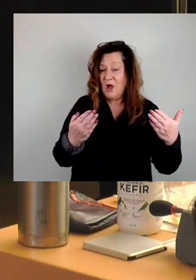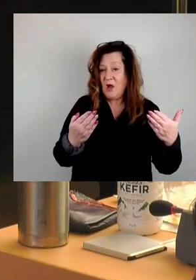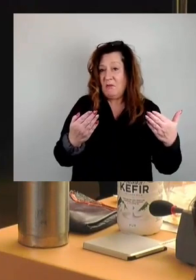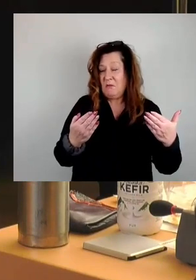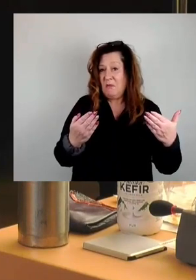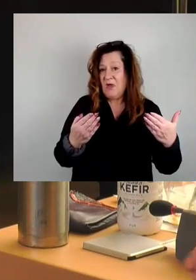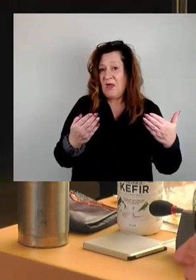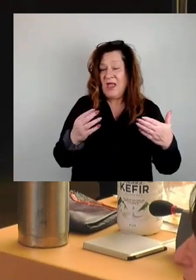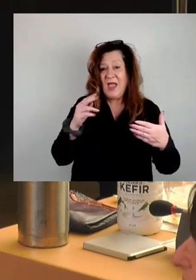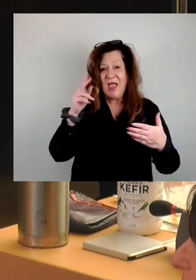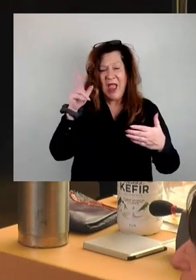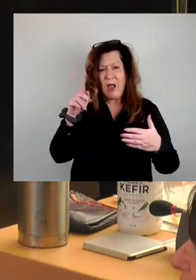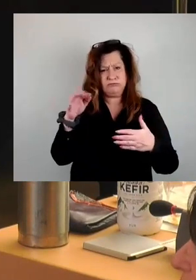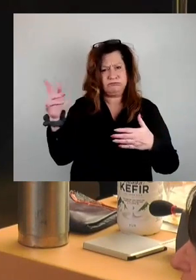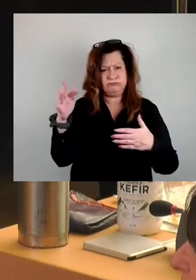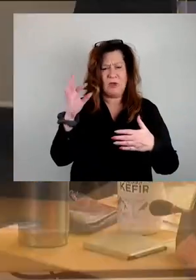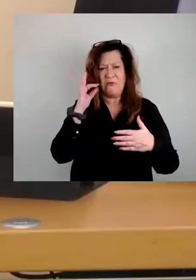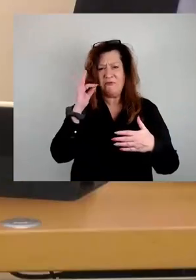redet?